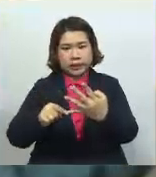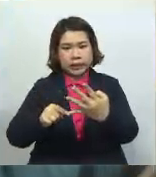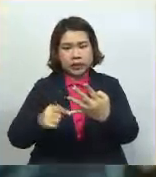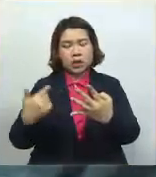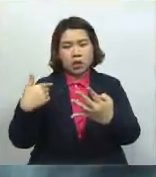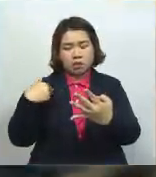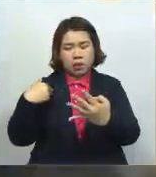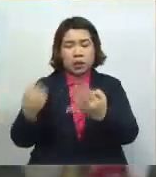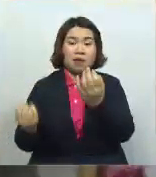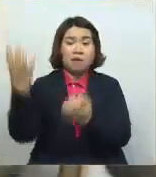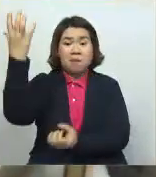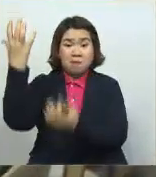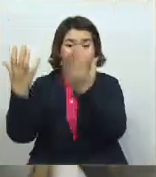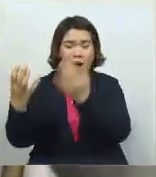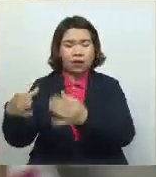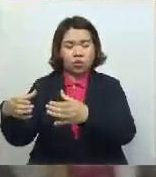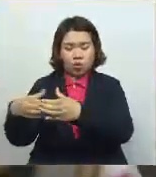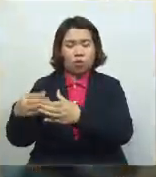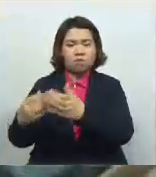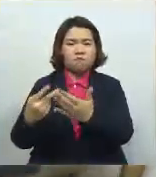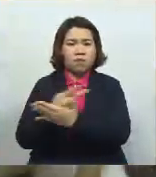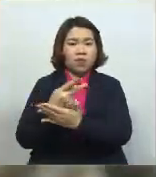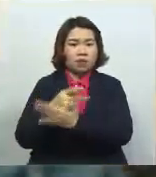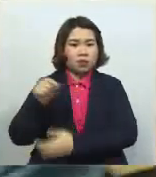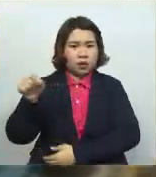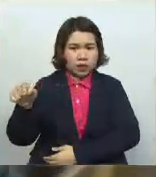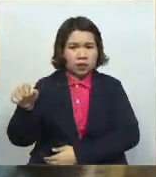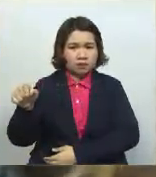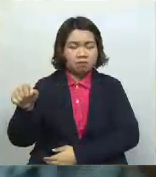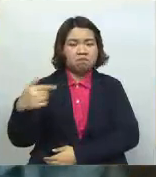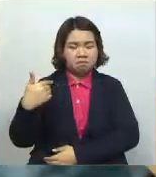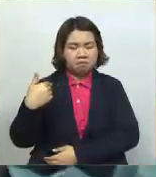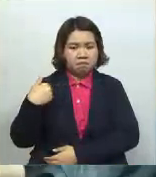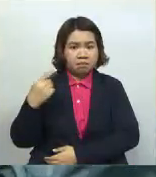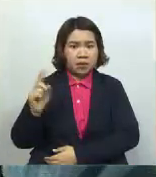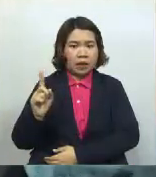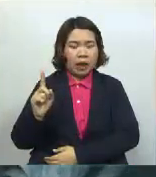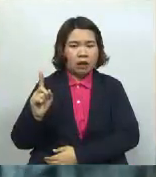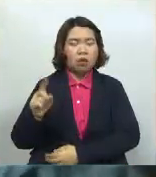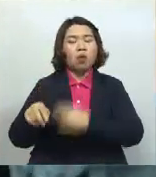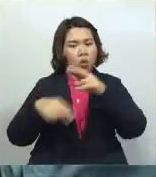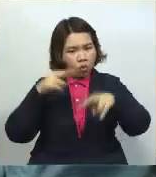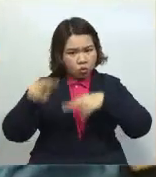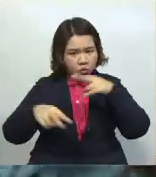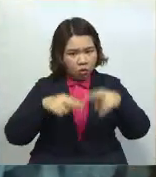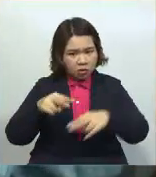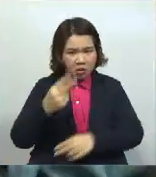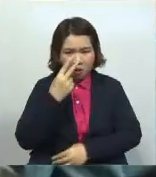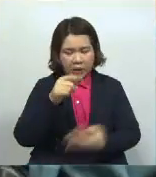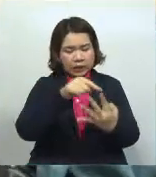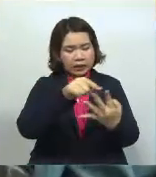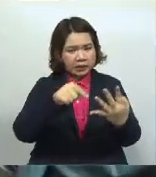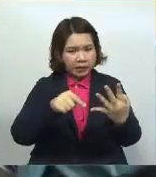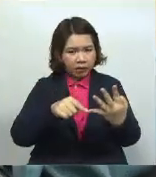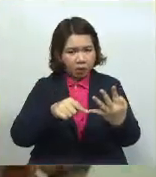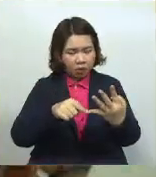ที่หน่วยพิทักษ์ป่ามหาราชเขตรักษาพันธุ์สัตว์ป่าทุ่งใหญ่นะเลศวรด้านตะวันตกตรวจสอบพบว่าทั้งหมดลัก